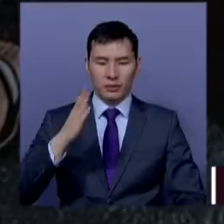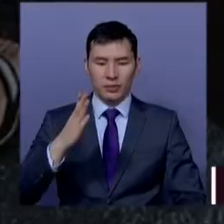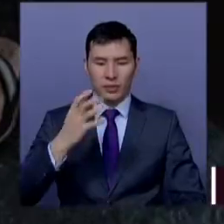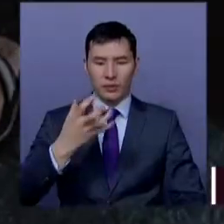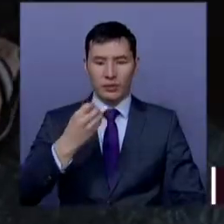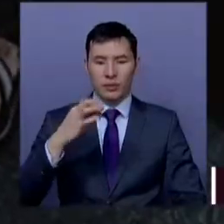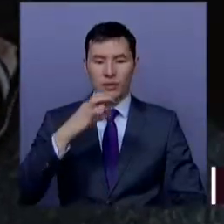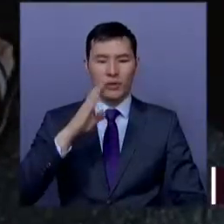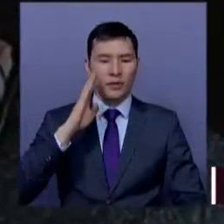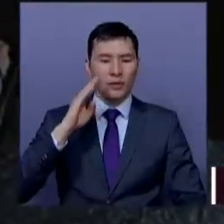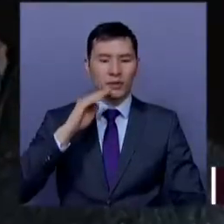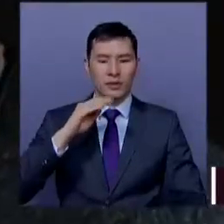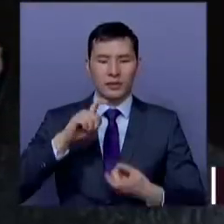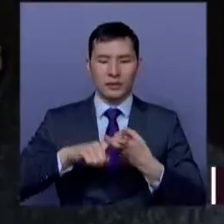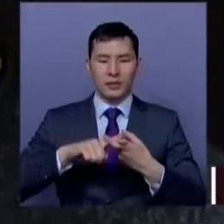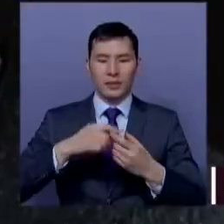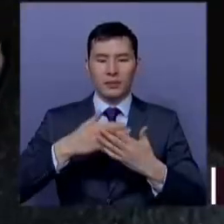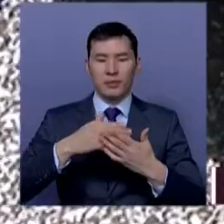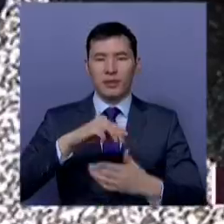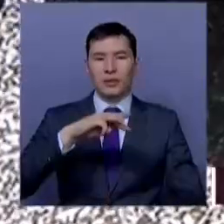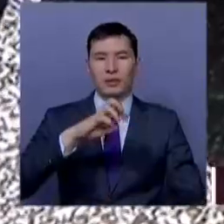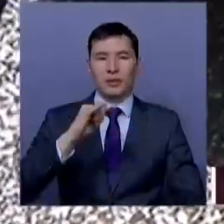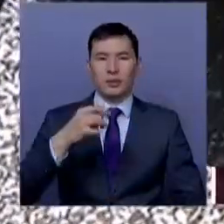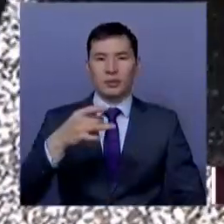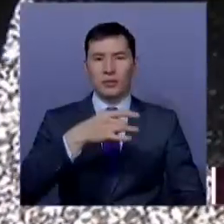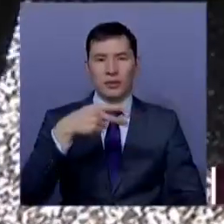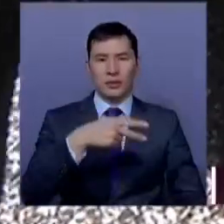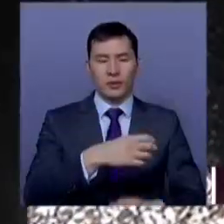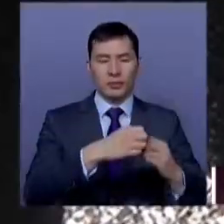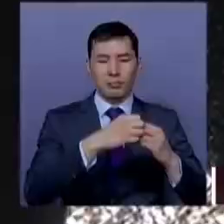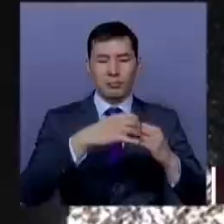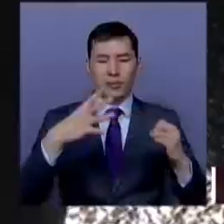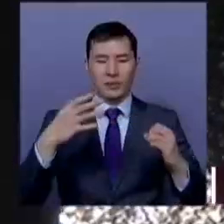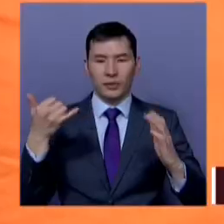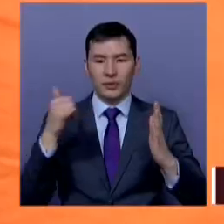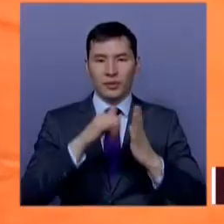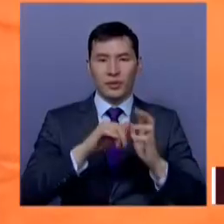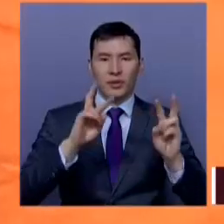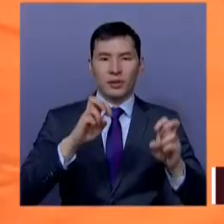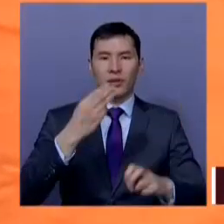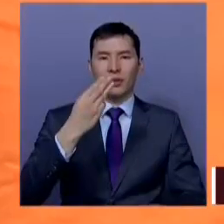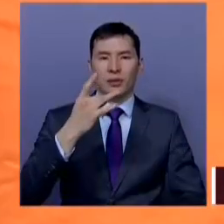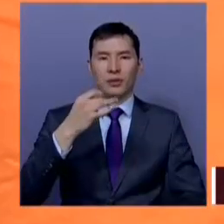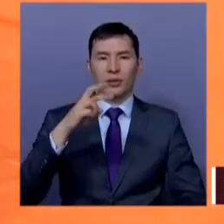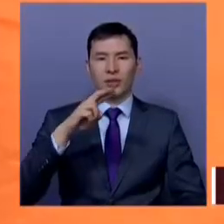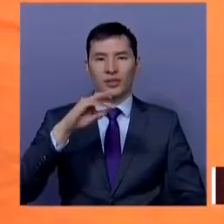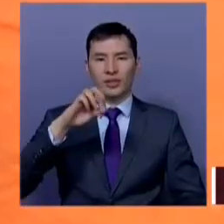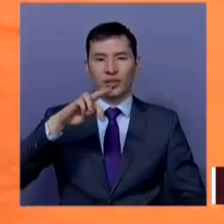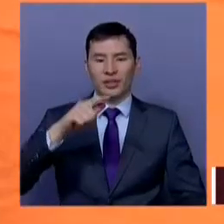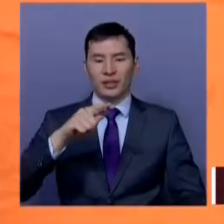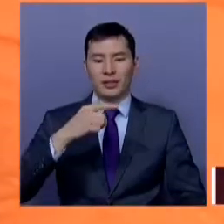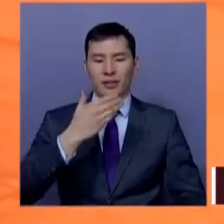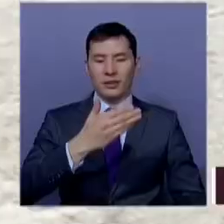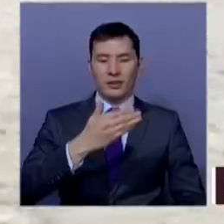су мәселесі өршіп тұр. Мәселен, Медеу ауданына 2015 жылы қосылған Широкая Шель шағын ауданының тұрғыны